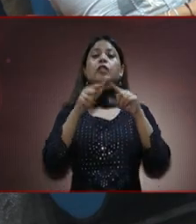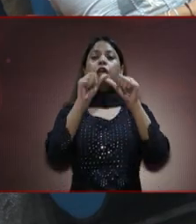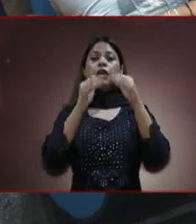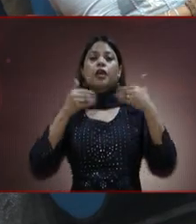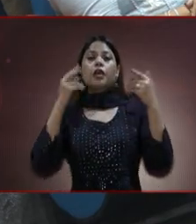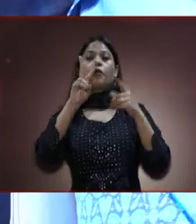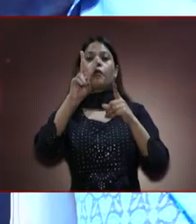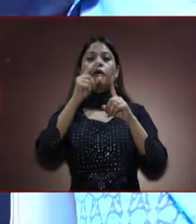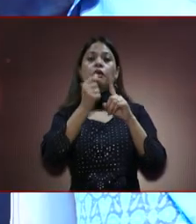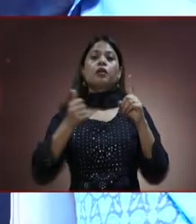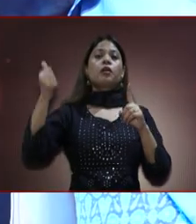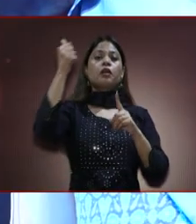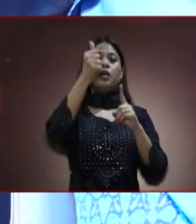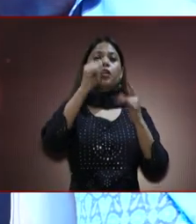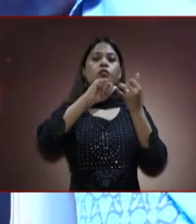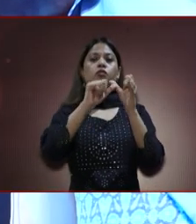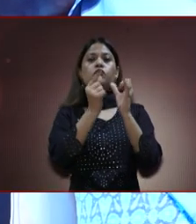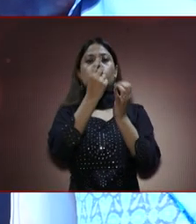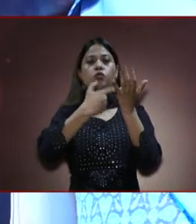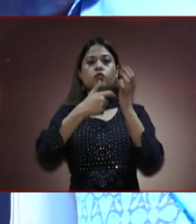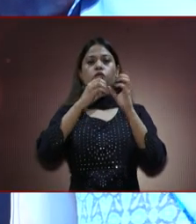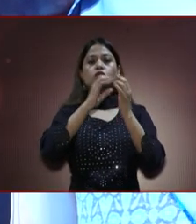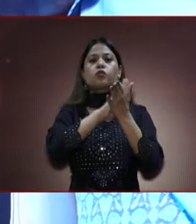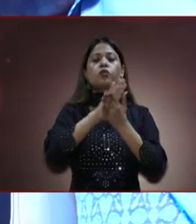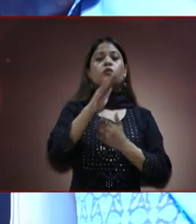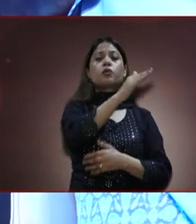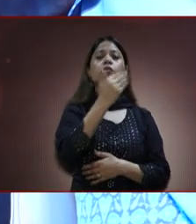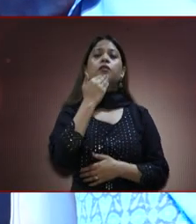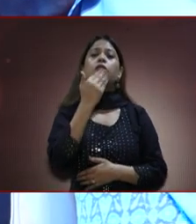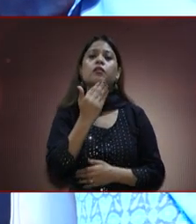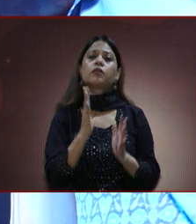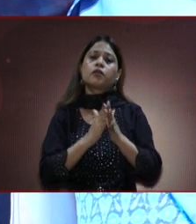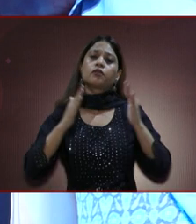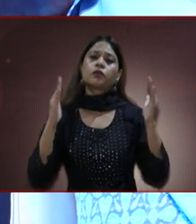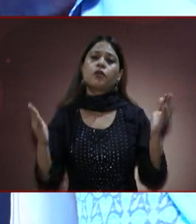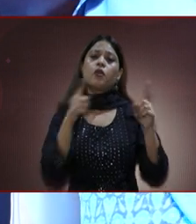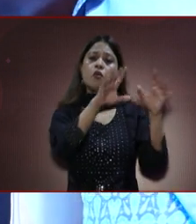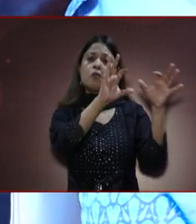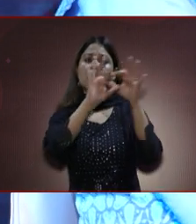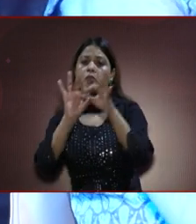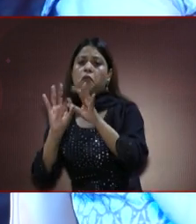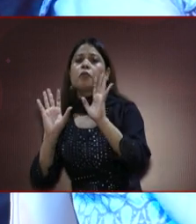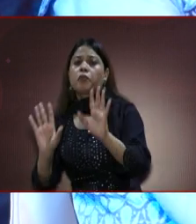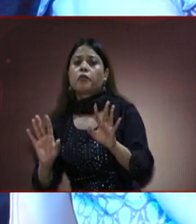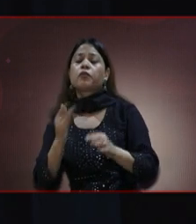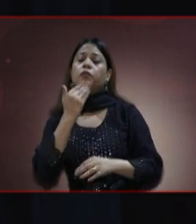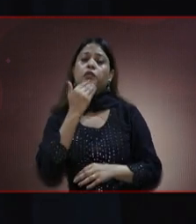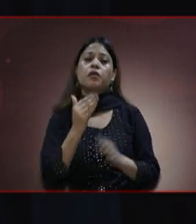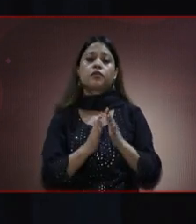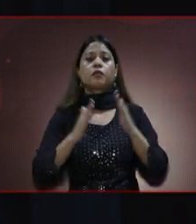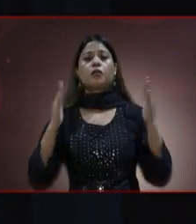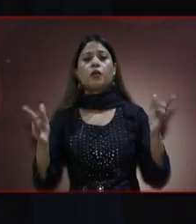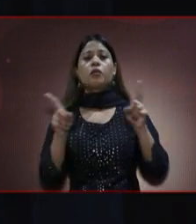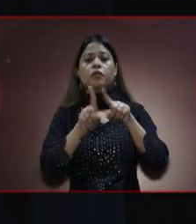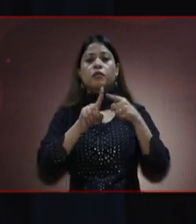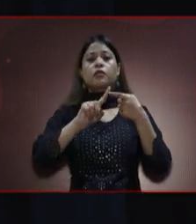सौरभ श्रीवास्तव को धन्यवाद देना चाहूँगा कि आप इस अभियान से जुड़े हैं, और मैं आशा करता हूँ कि जिस प्रकार की